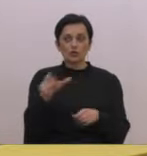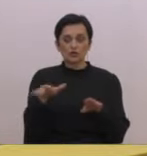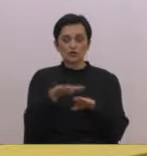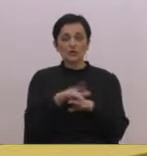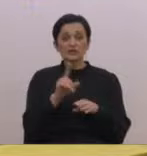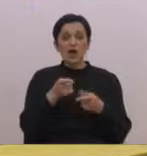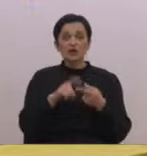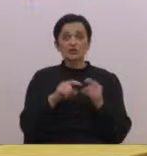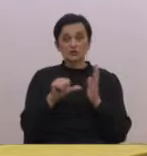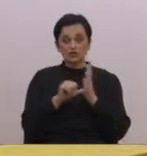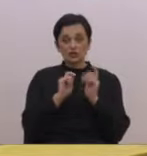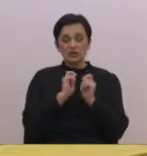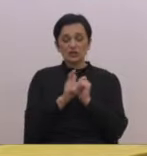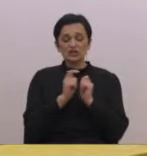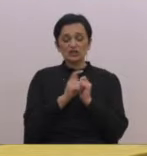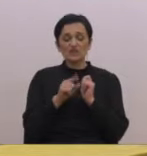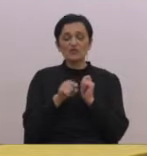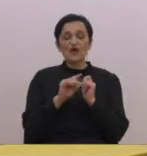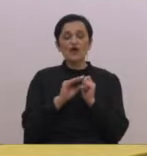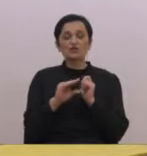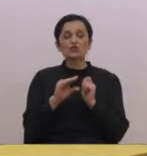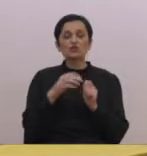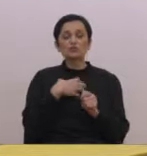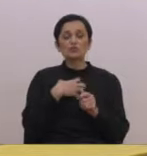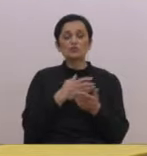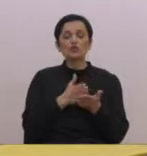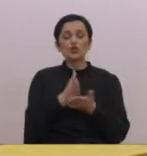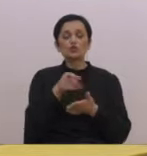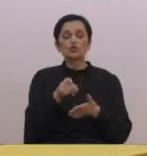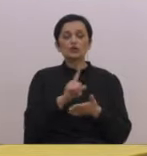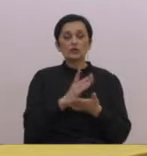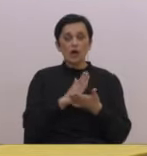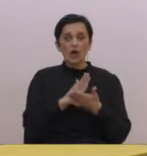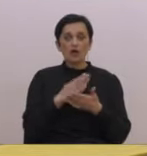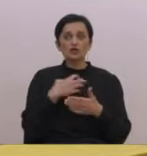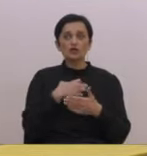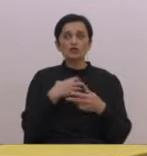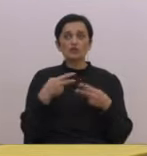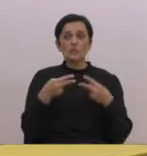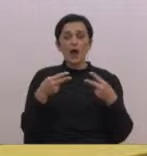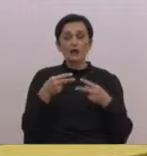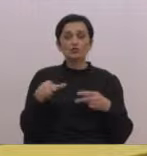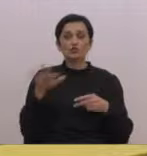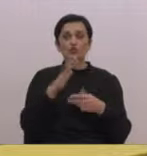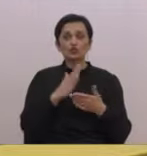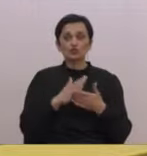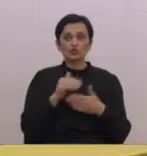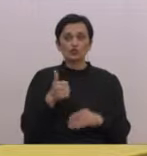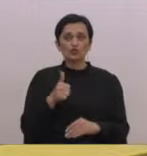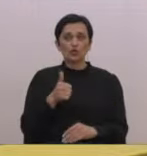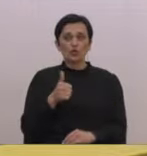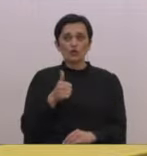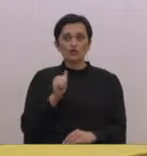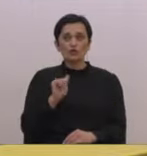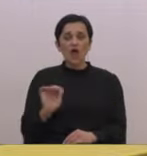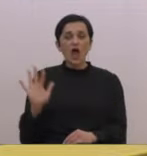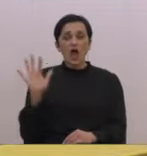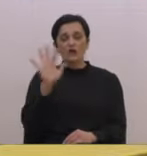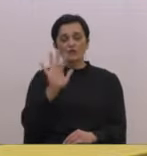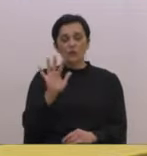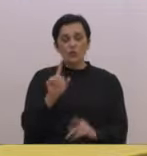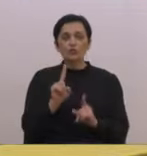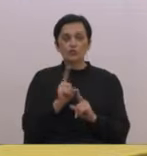შეეხება ინვესტიციების კუთხით, რა არის პრიორიტეტული მიმართულება, აქ არის ძირითადი პარტნიორი ქვეყნები, ეს არის როგორც ევროპული ქვეყნები,